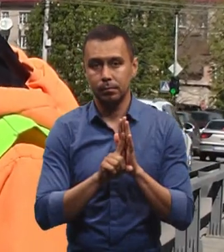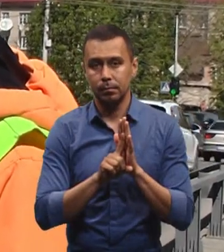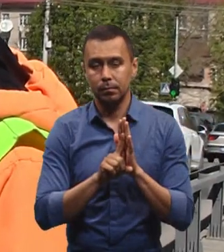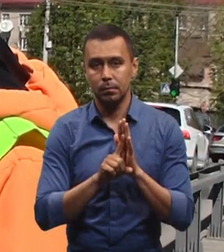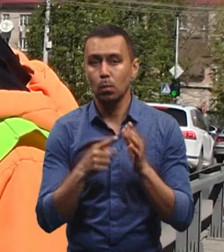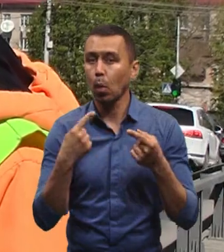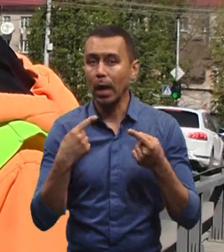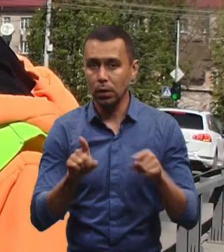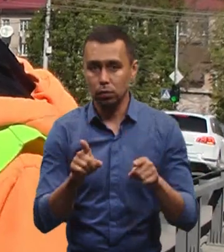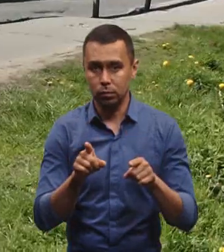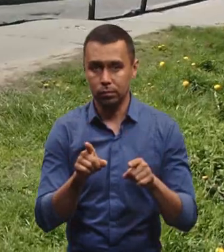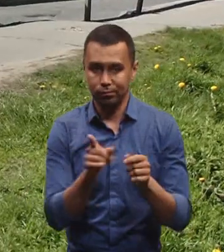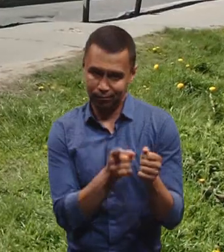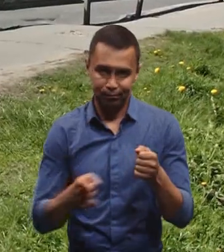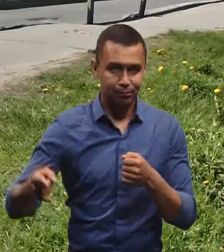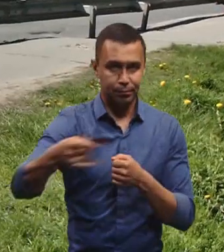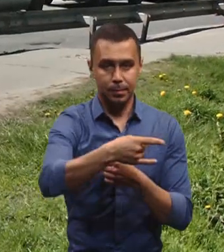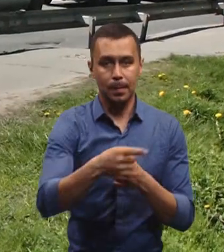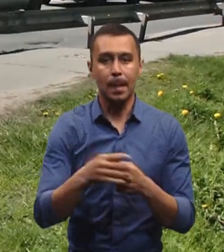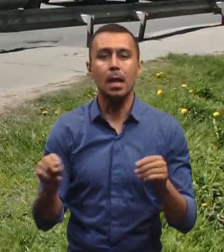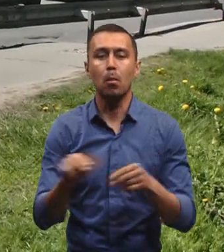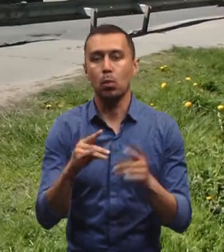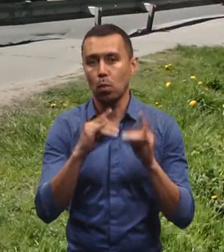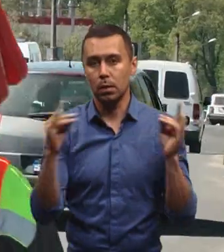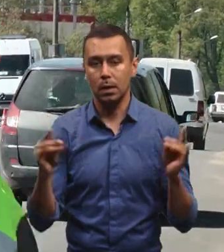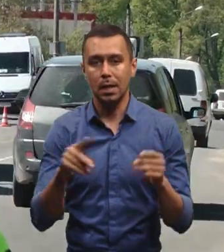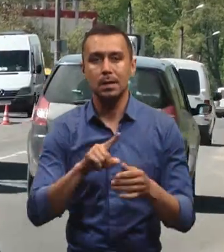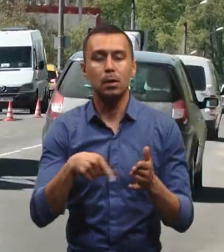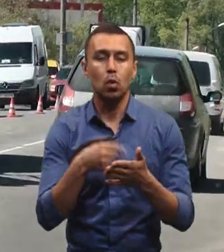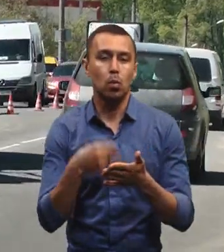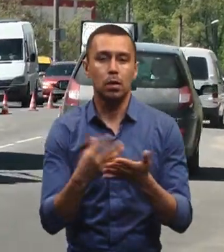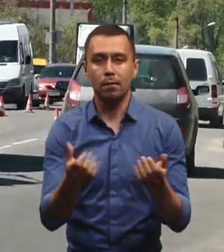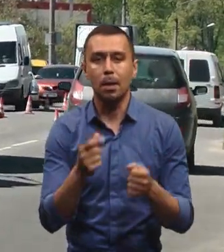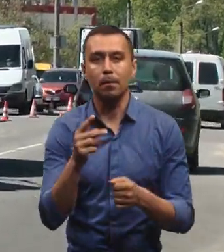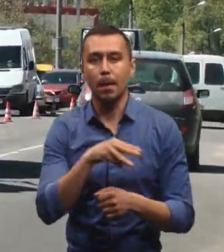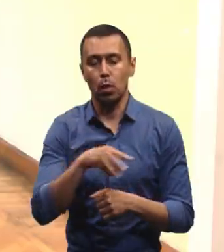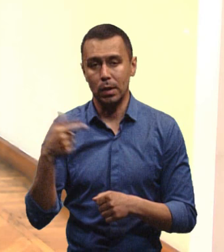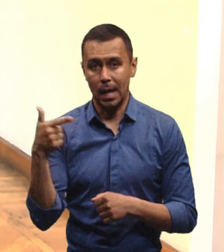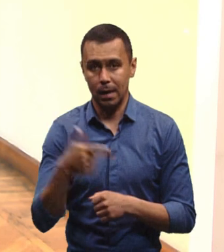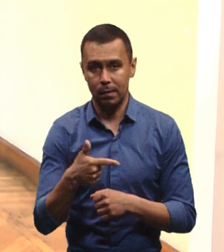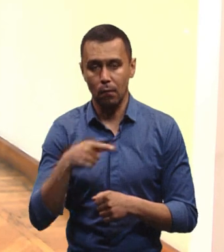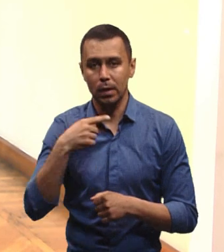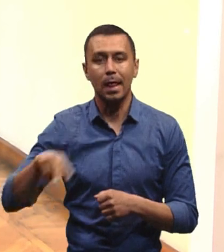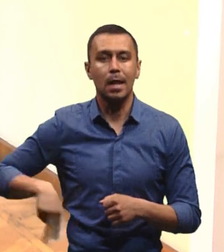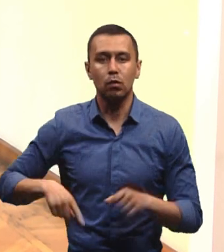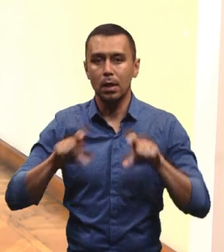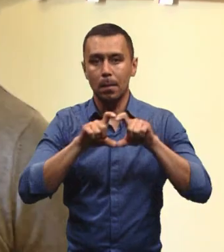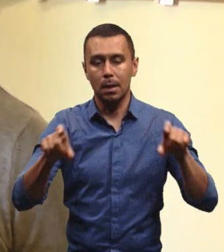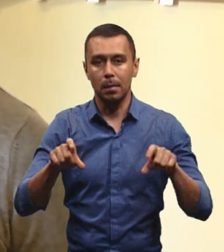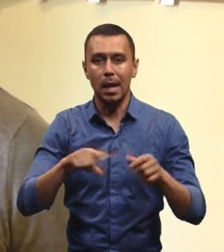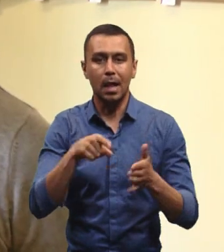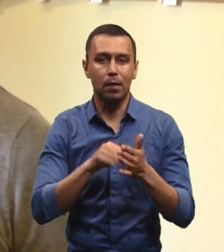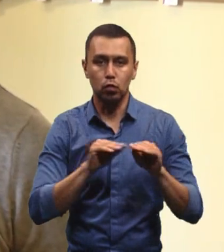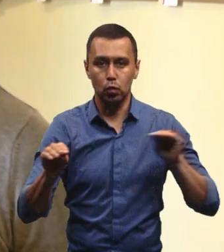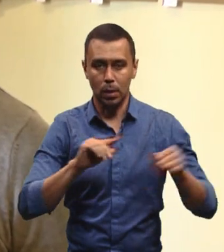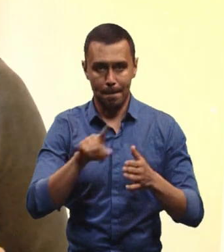по іншому шляхопроводів. На ремонт моста на вулиці Грушевського з міського бюджету взяли 1,5 мільйона гривень, каже директор департаменту інфраструктури